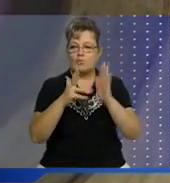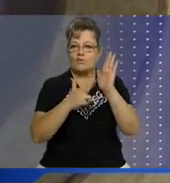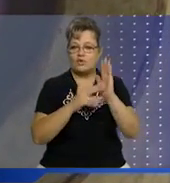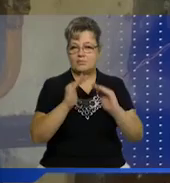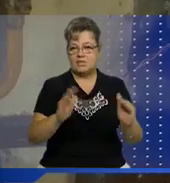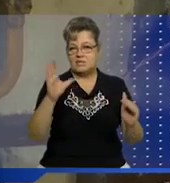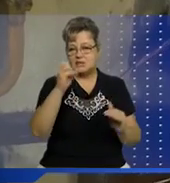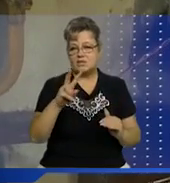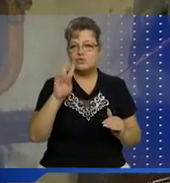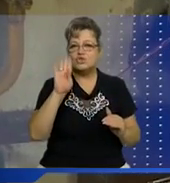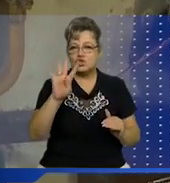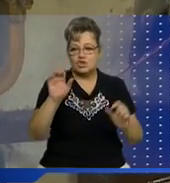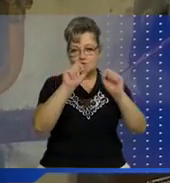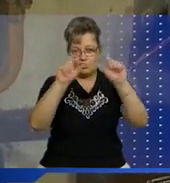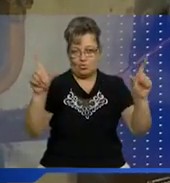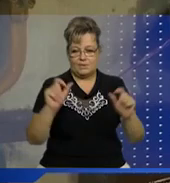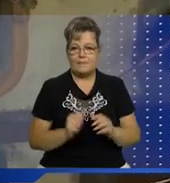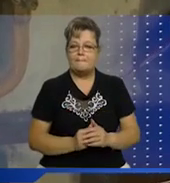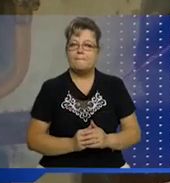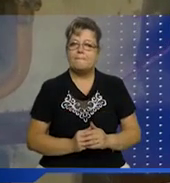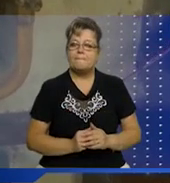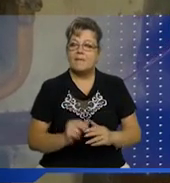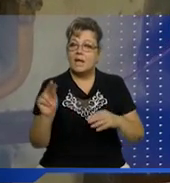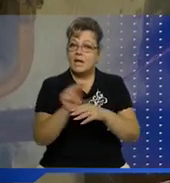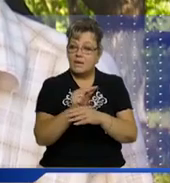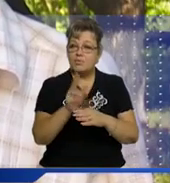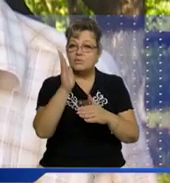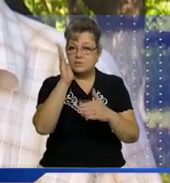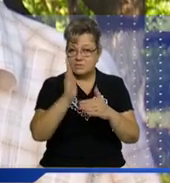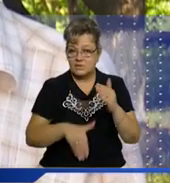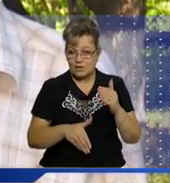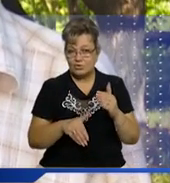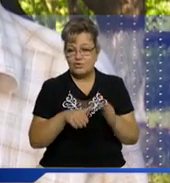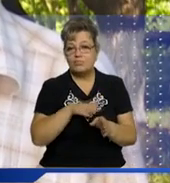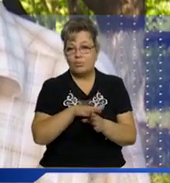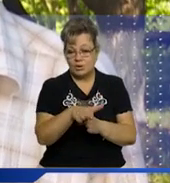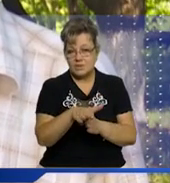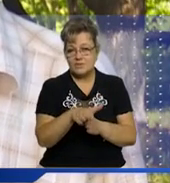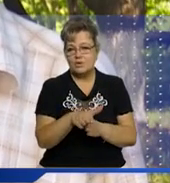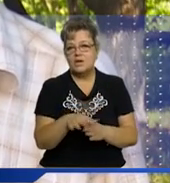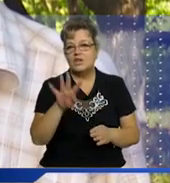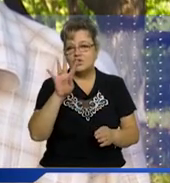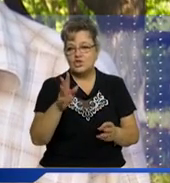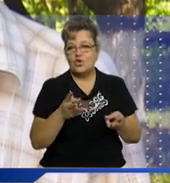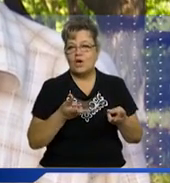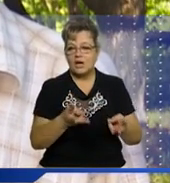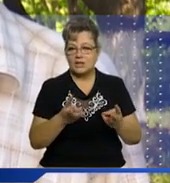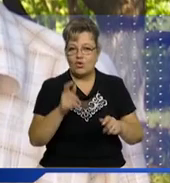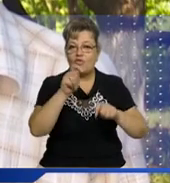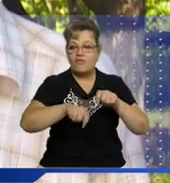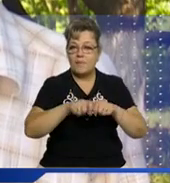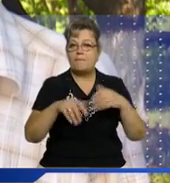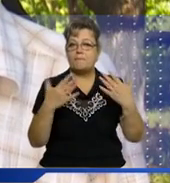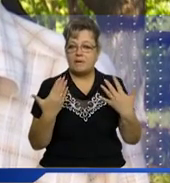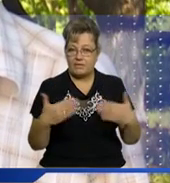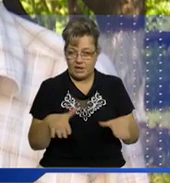43 жилых дома, 8 детских садов и 4 учебных заведения. Ремонт произведен в полном объеме,